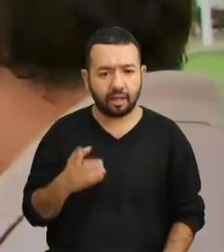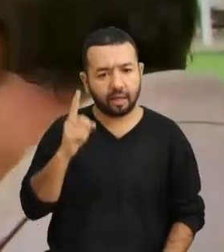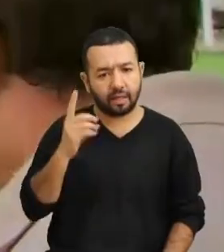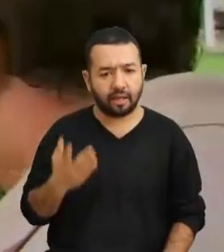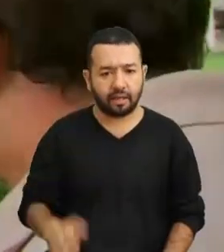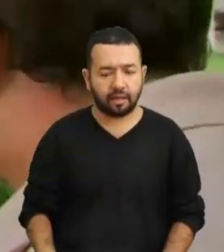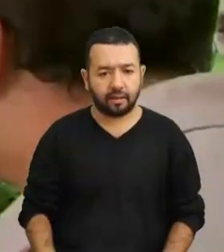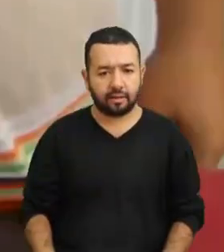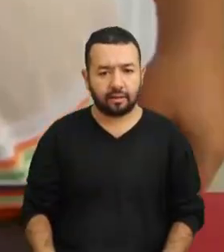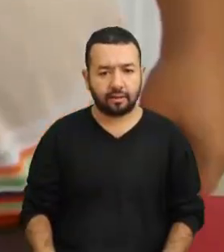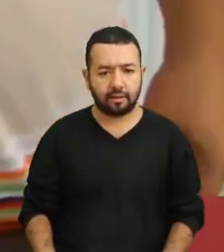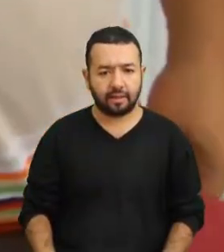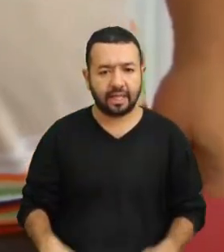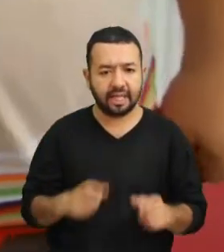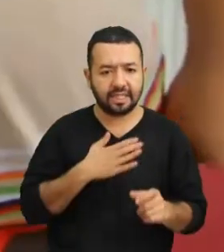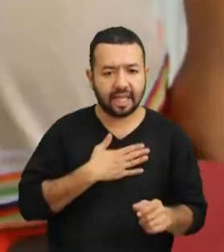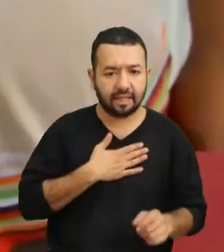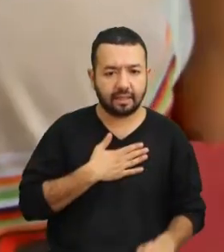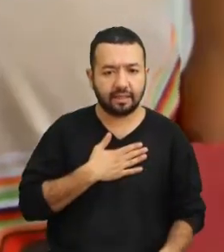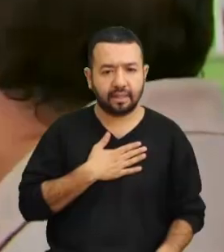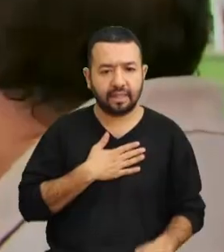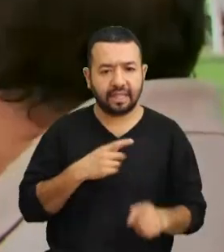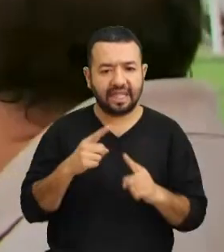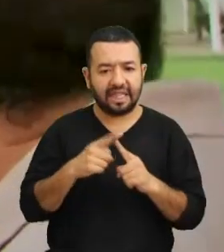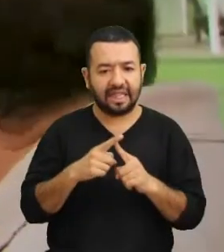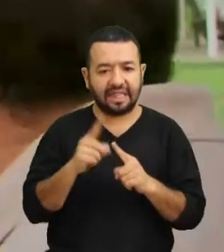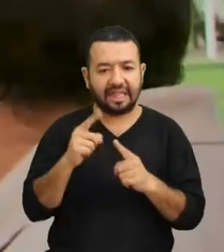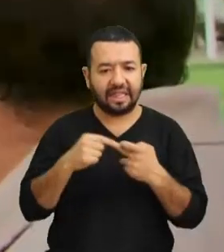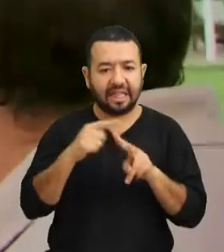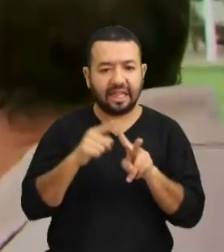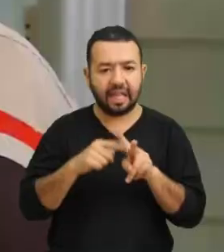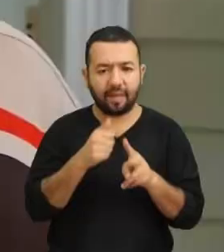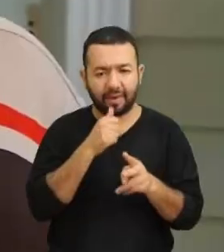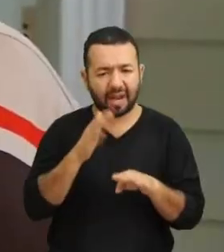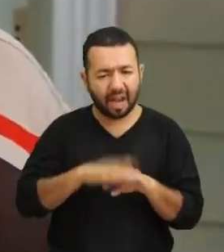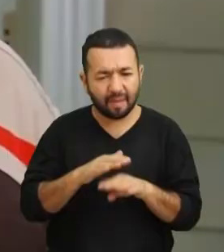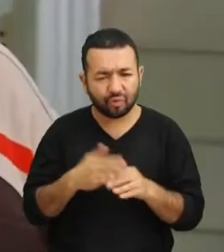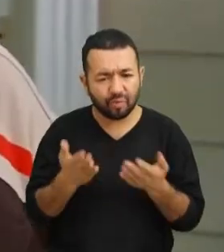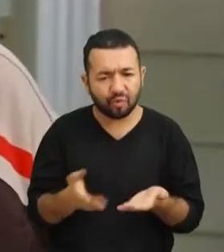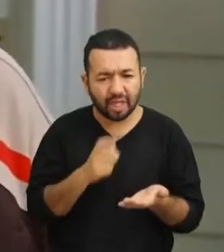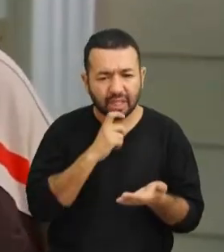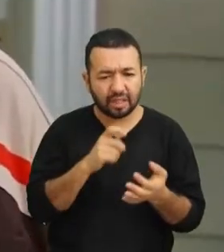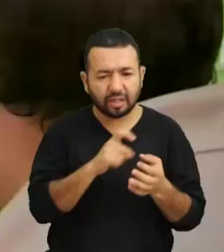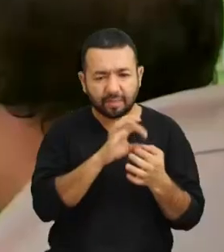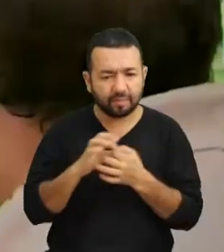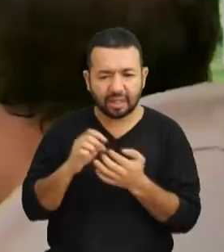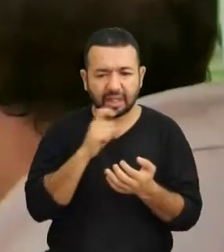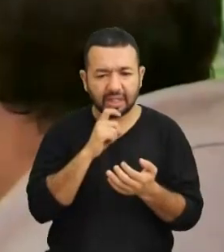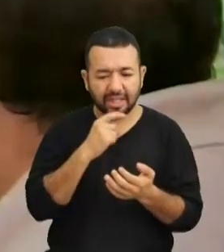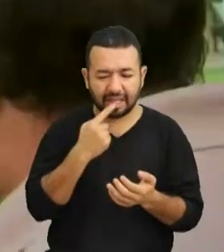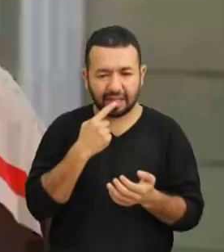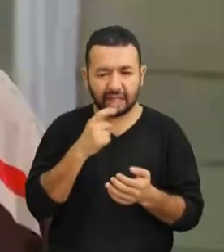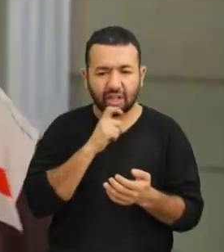Allah. Sayın Tıran Bey. Sen ne yaptın Şükrü? Sen bunların hepsini kendi